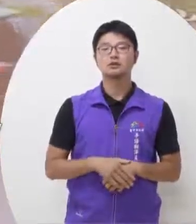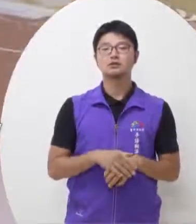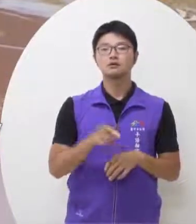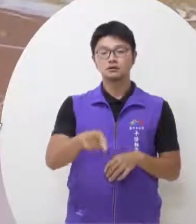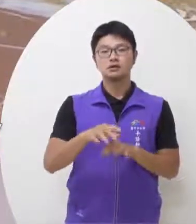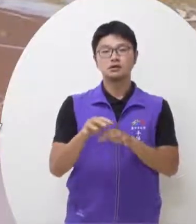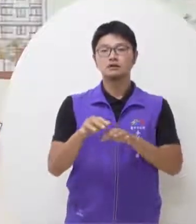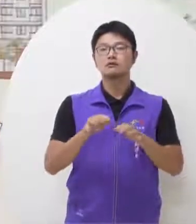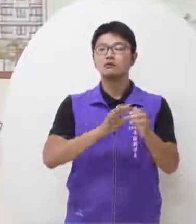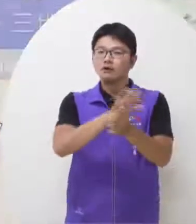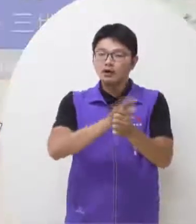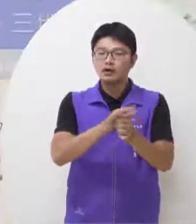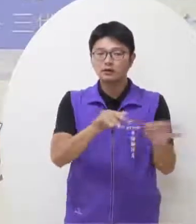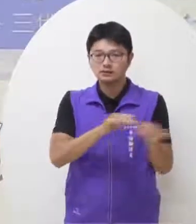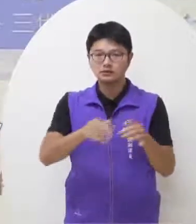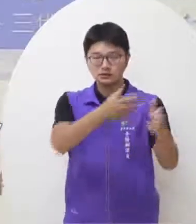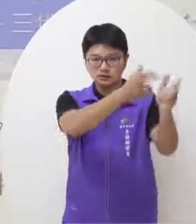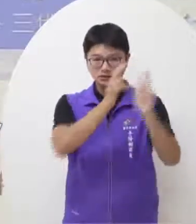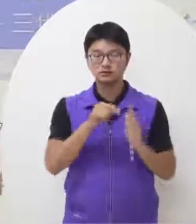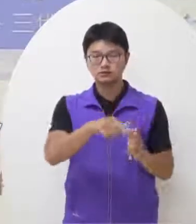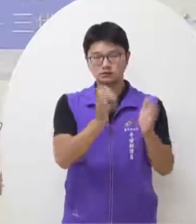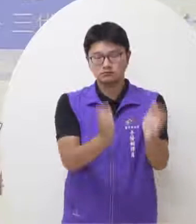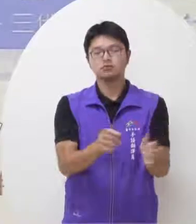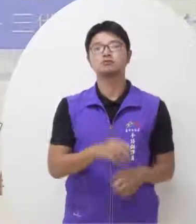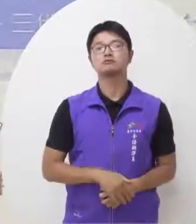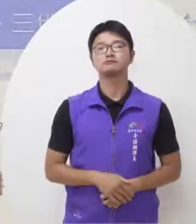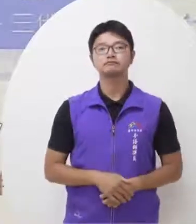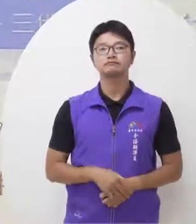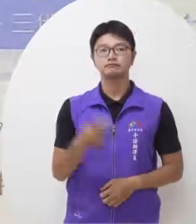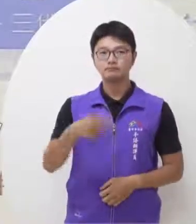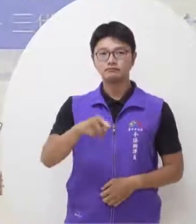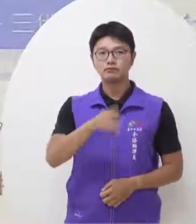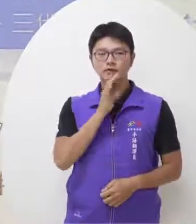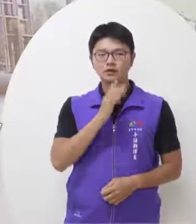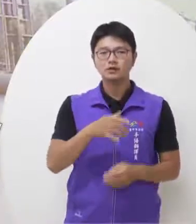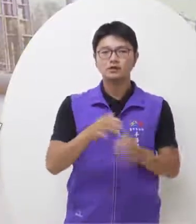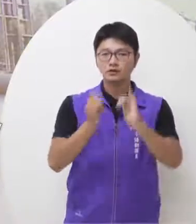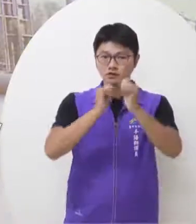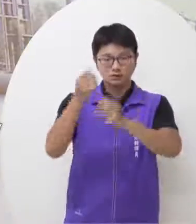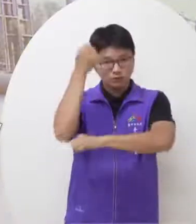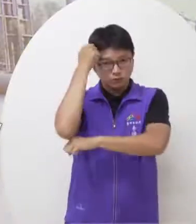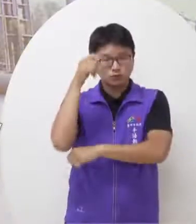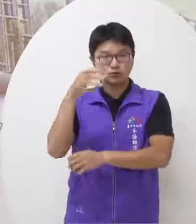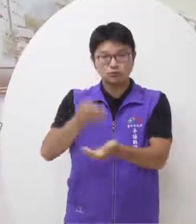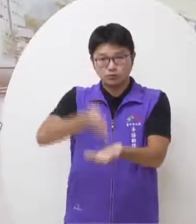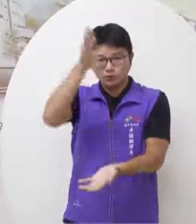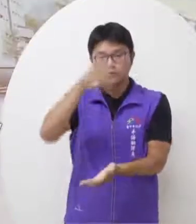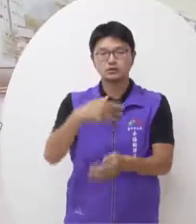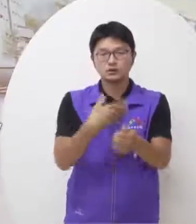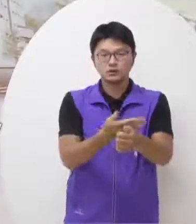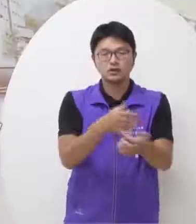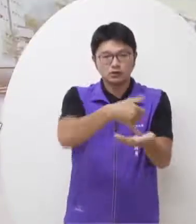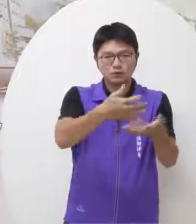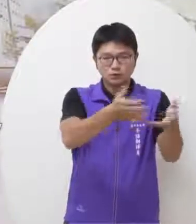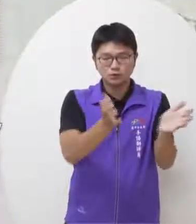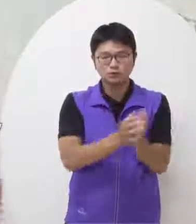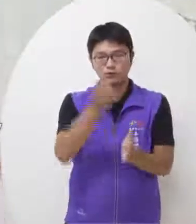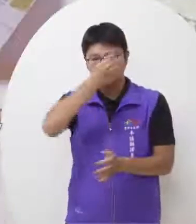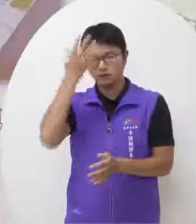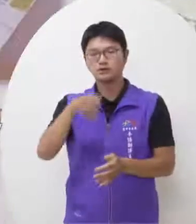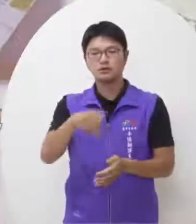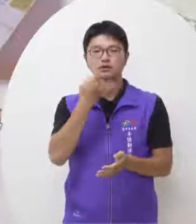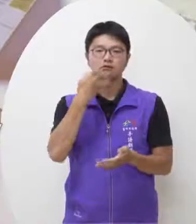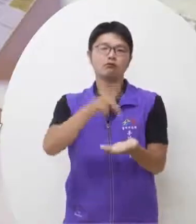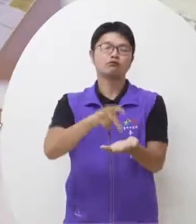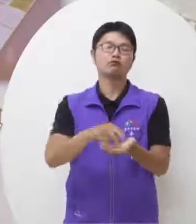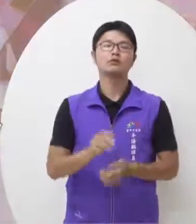南那国安段的一个社会住宅那也提供社会弱势跟学生族群来使用未来错段的社会住宅照顾我